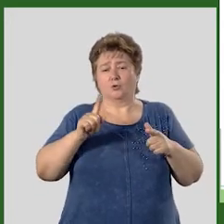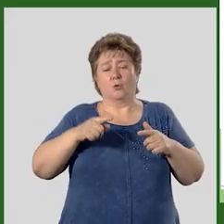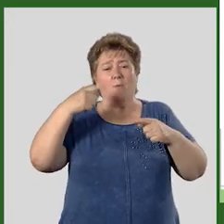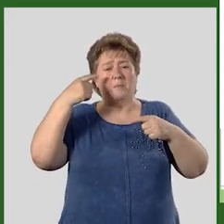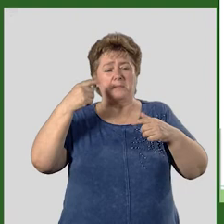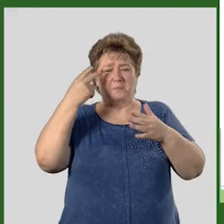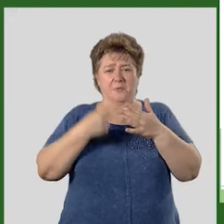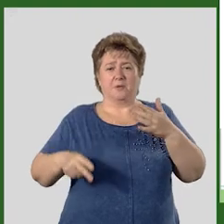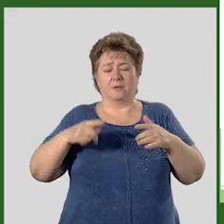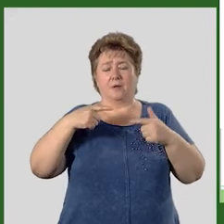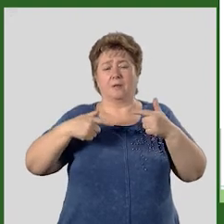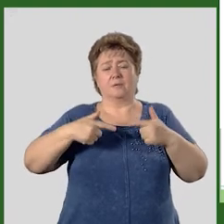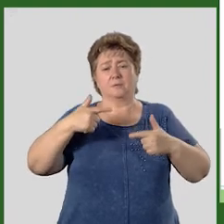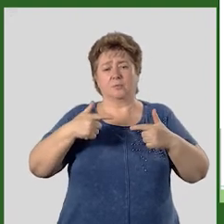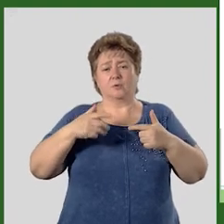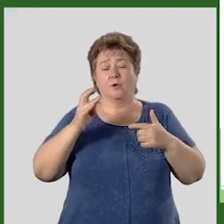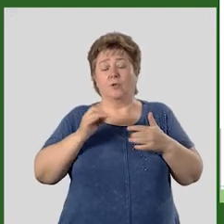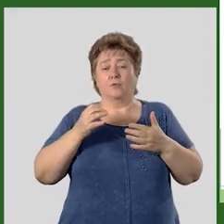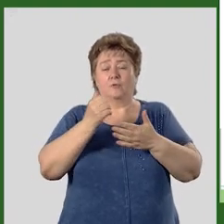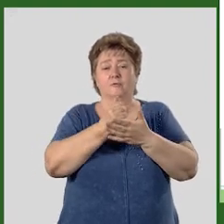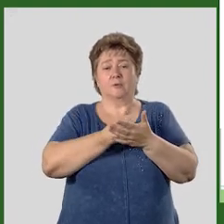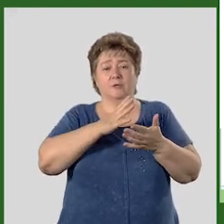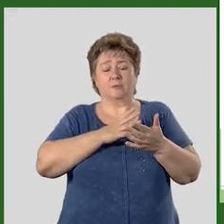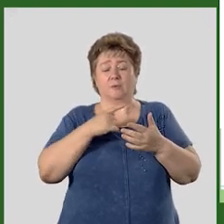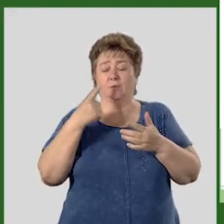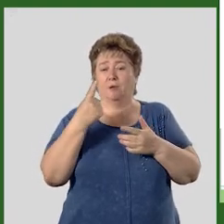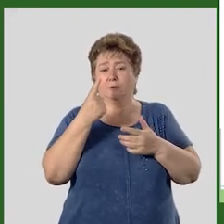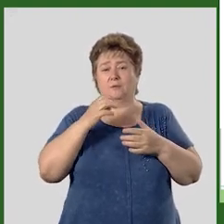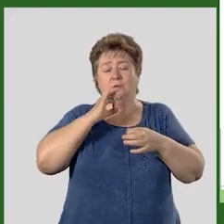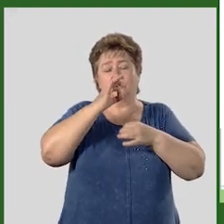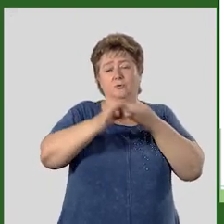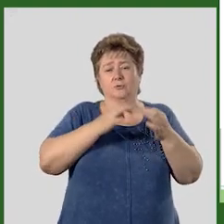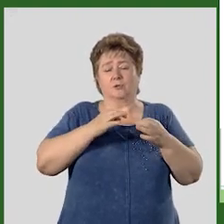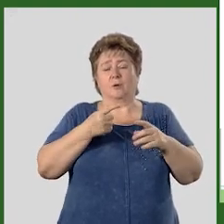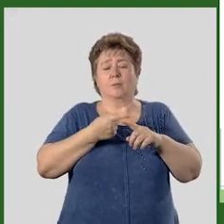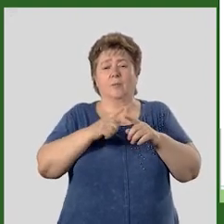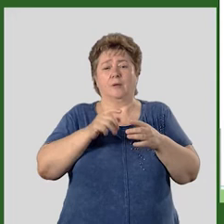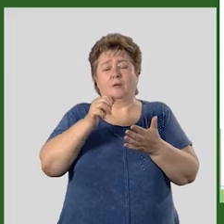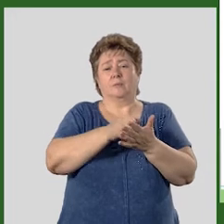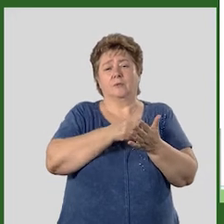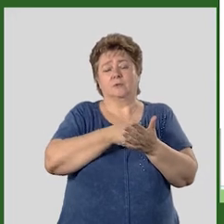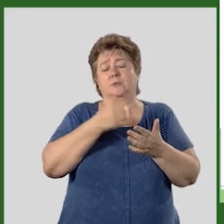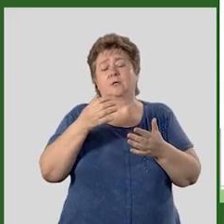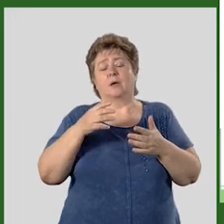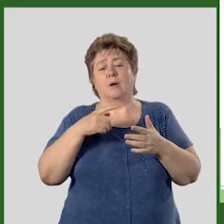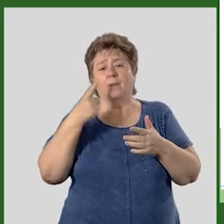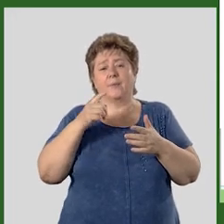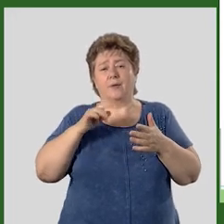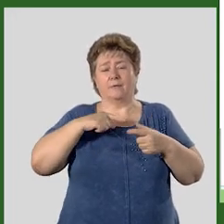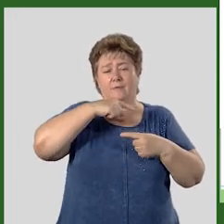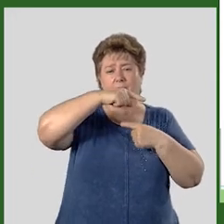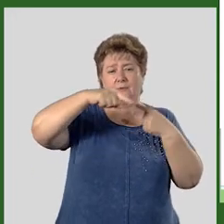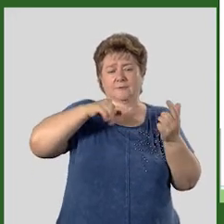пари, но у него оказалось в запасе целые сутки. По этой же причине первые